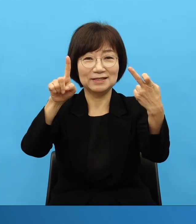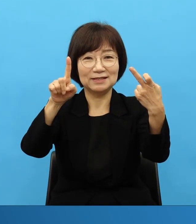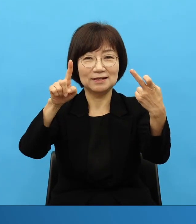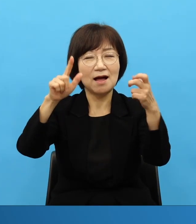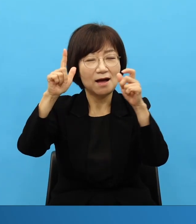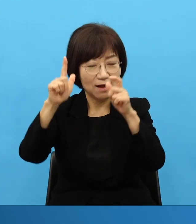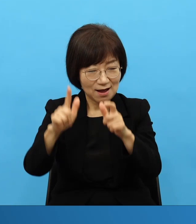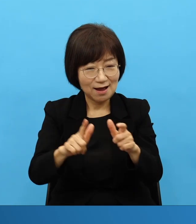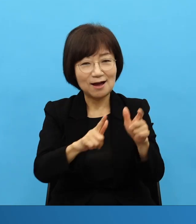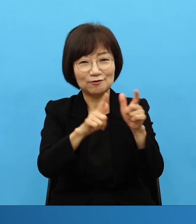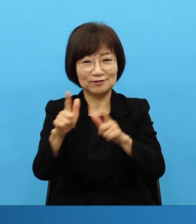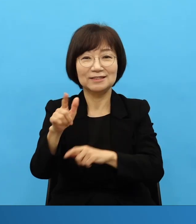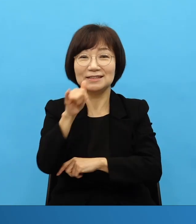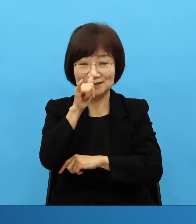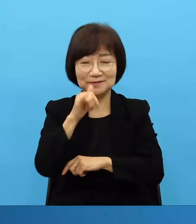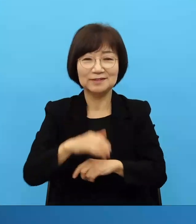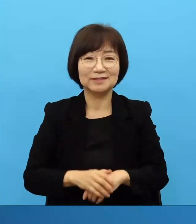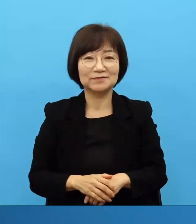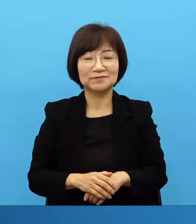31일 하루 동안 열립니다.